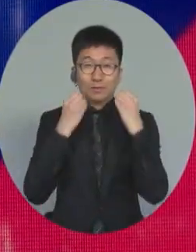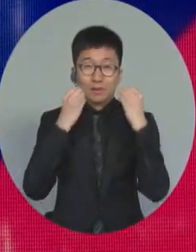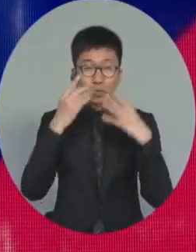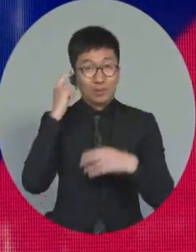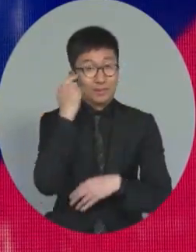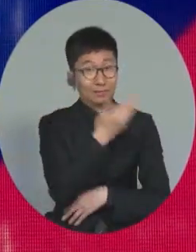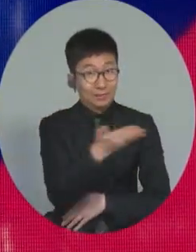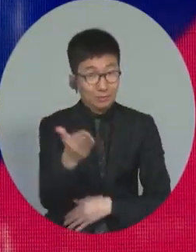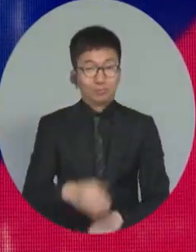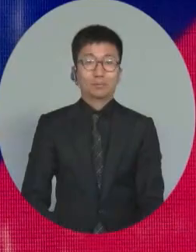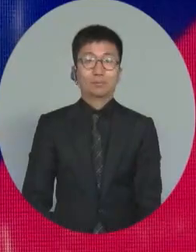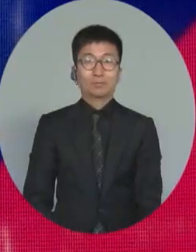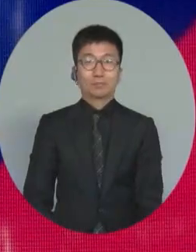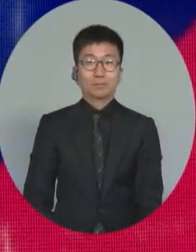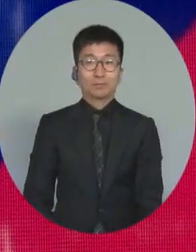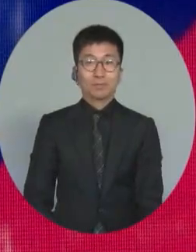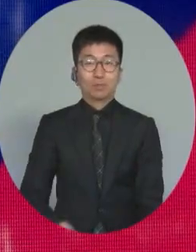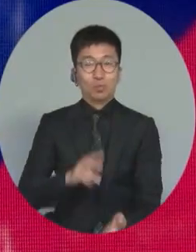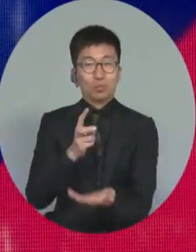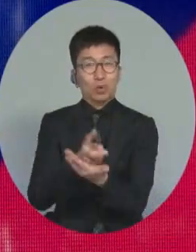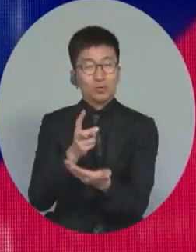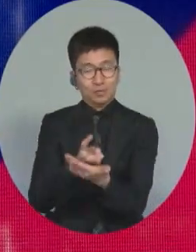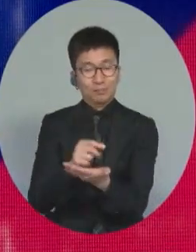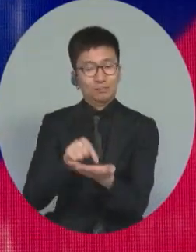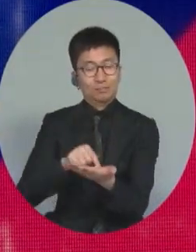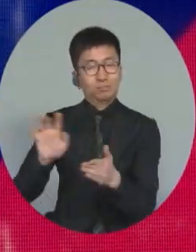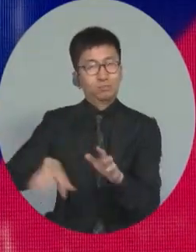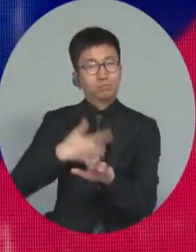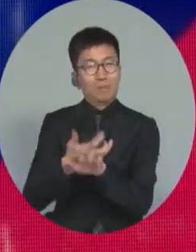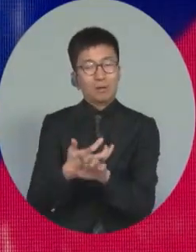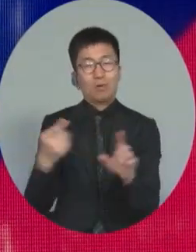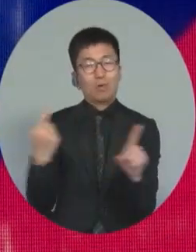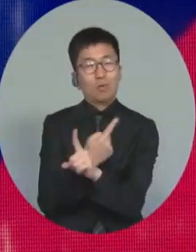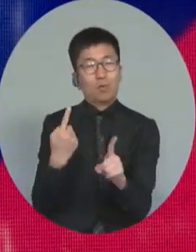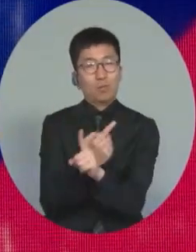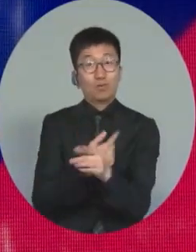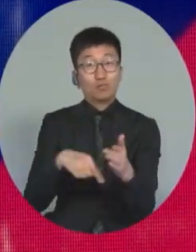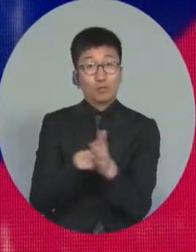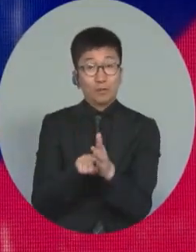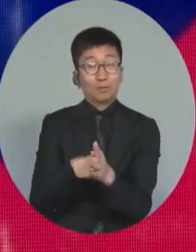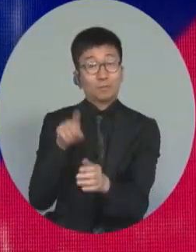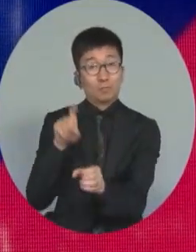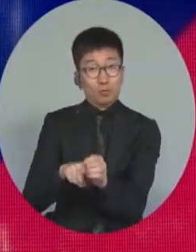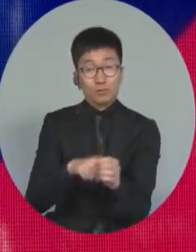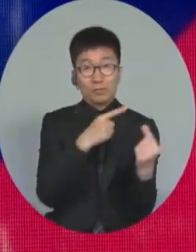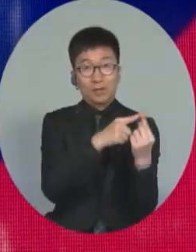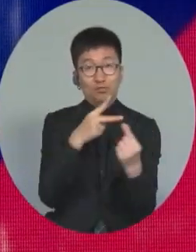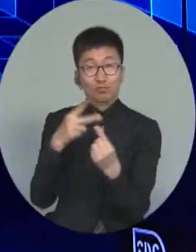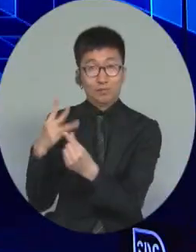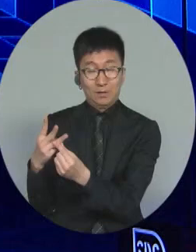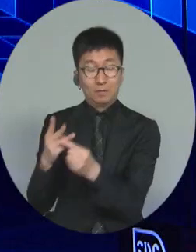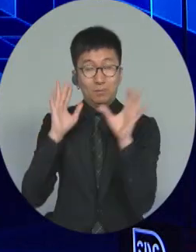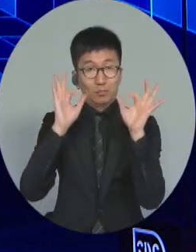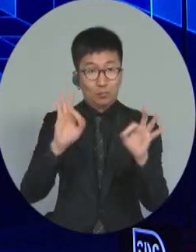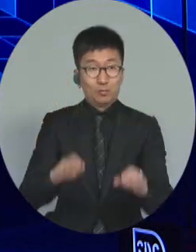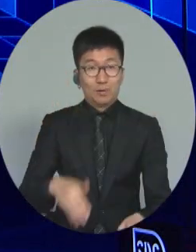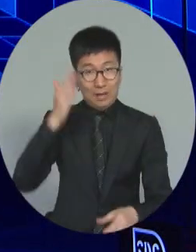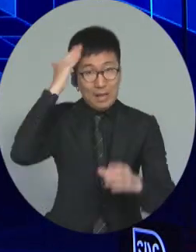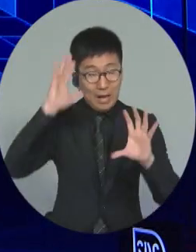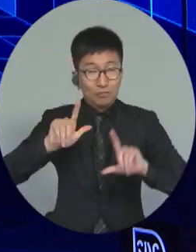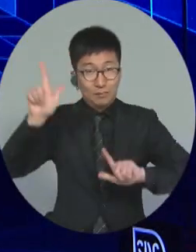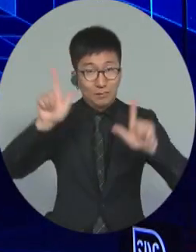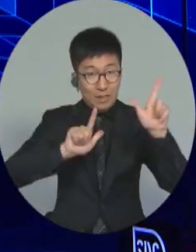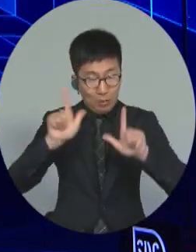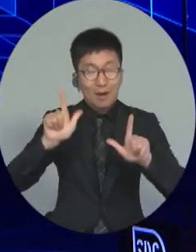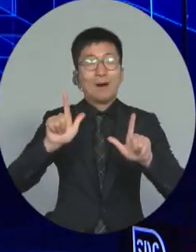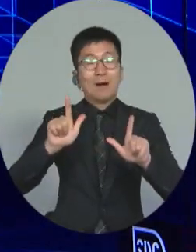그리고 혁신 친화적 규제 체제라는 세 가지 측면에서 한국의 오늘을 진단하고 전략을